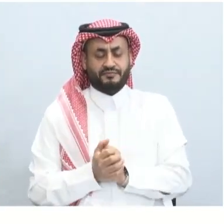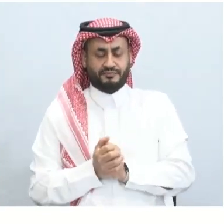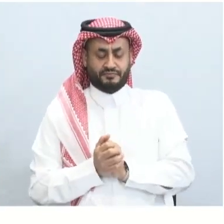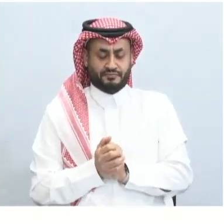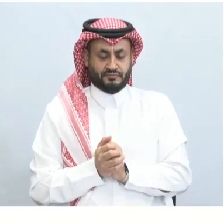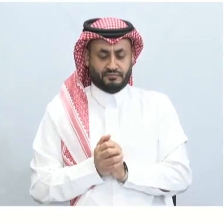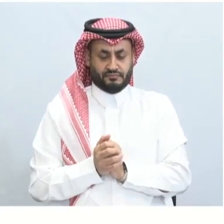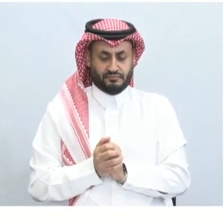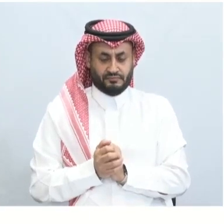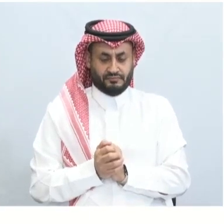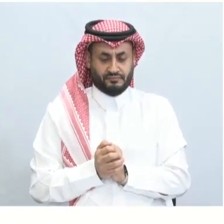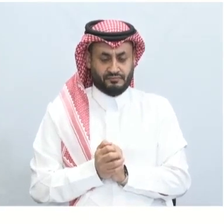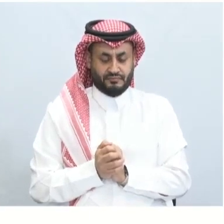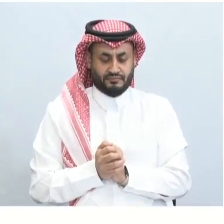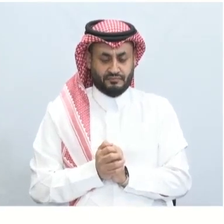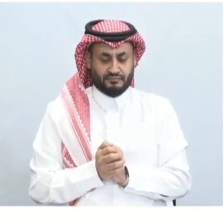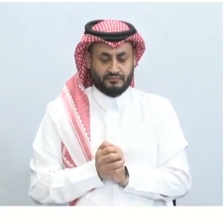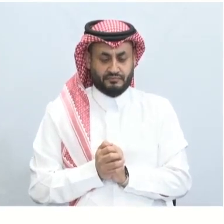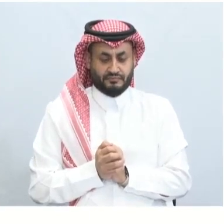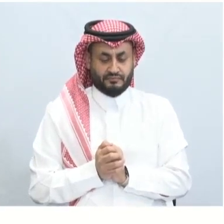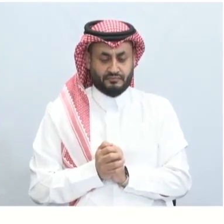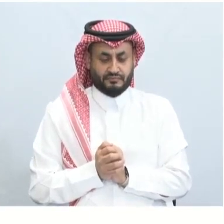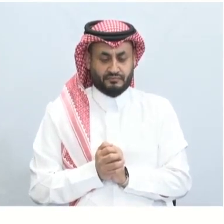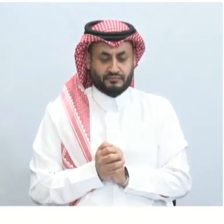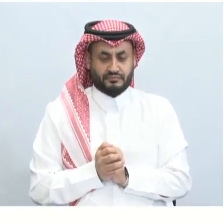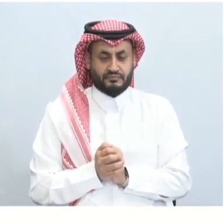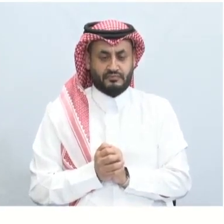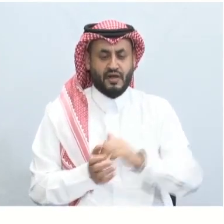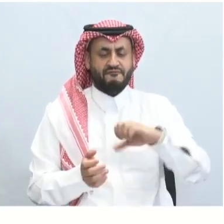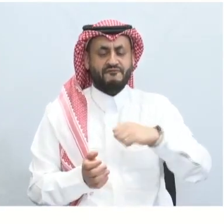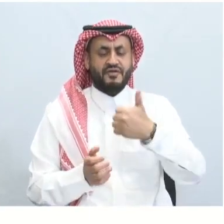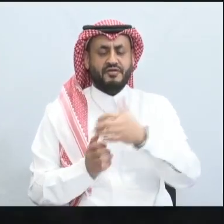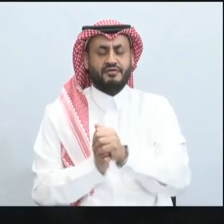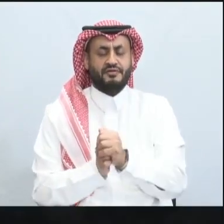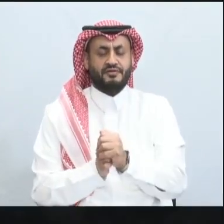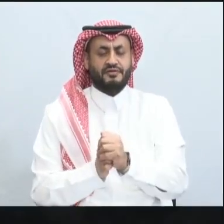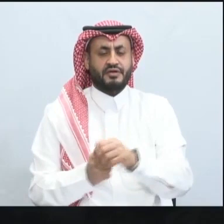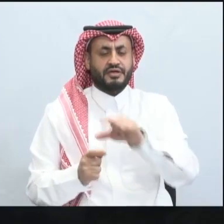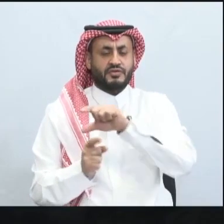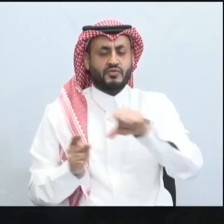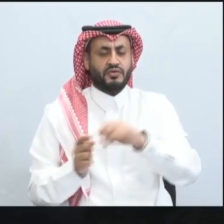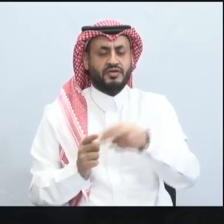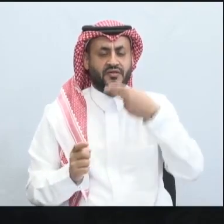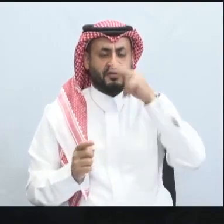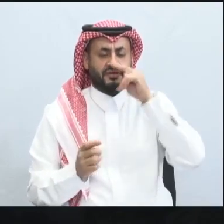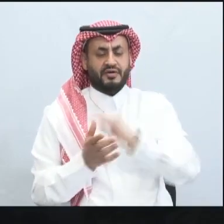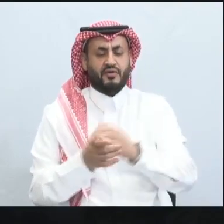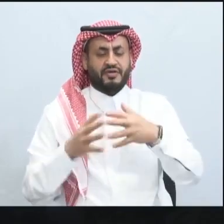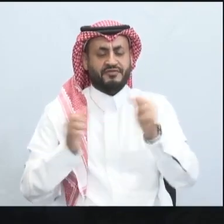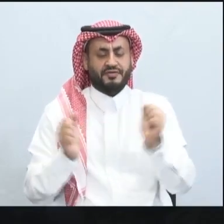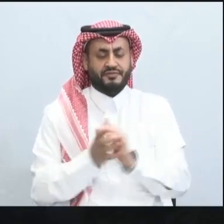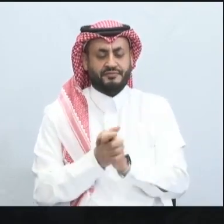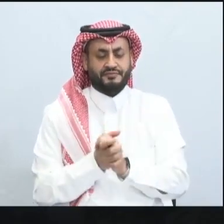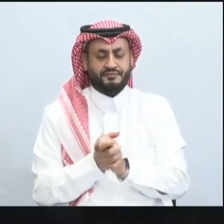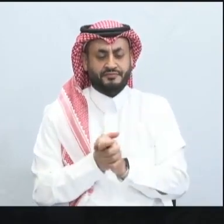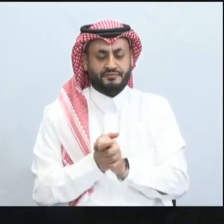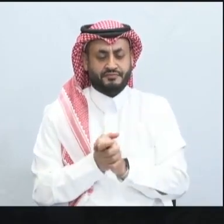في الدرس القادم بحول الله فاذا درسنا هو فضل سوره الفاتحه و تفسيرها وقبل